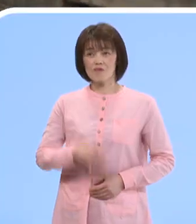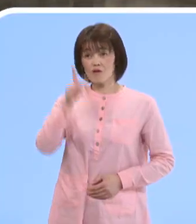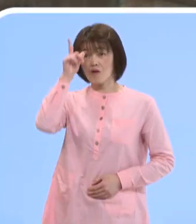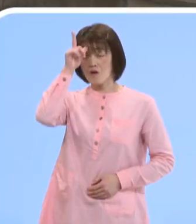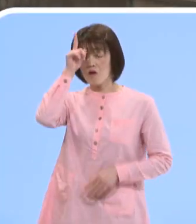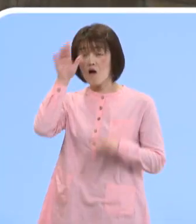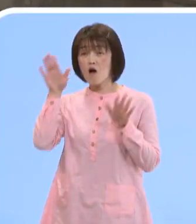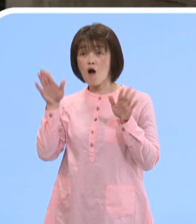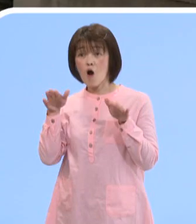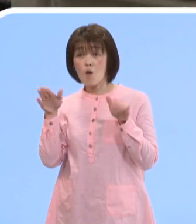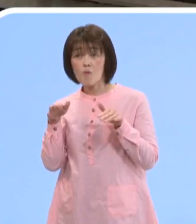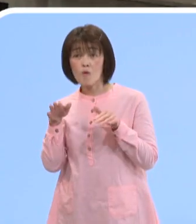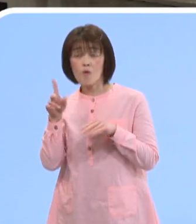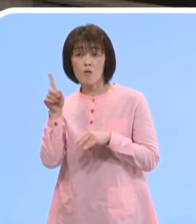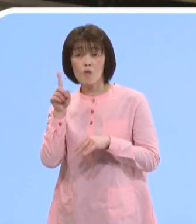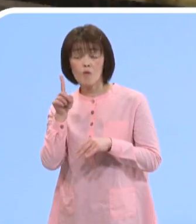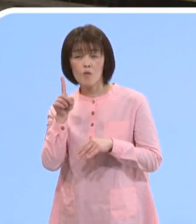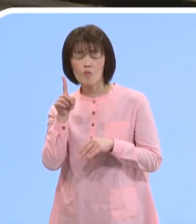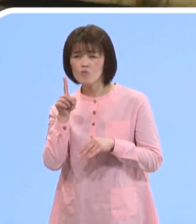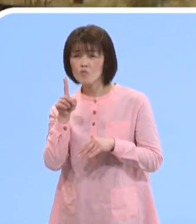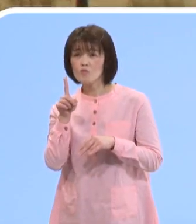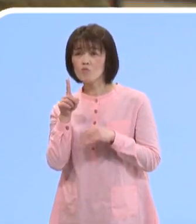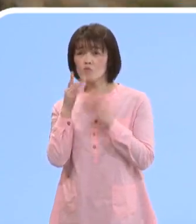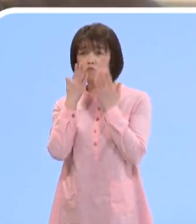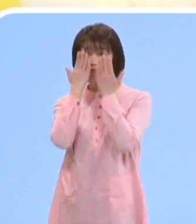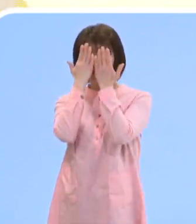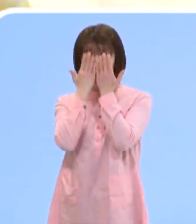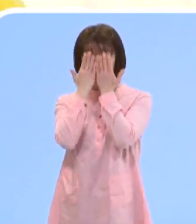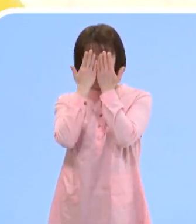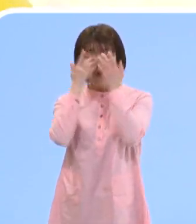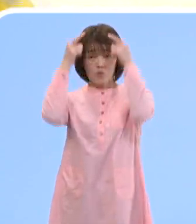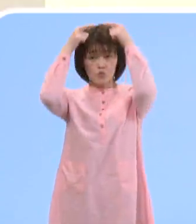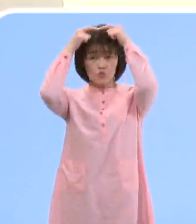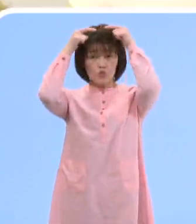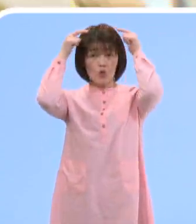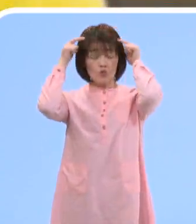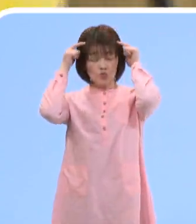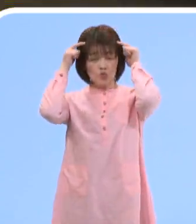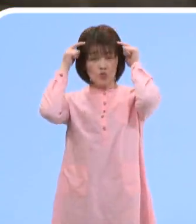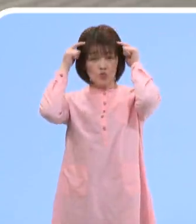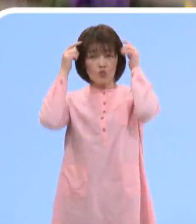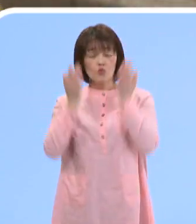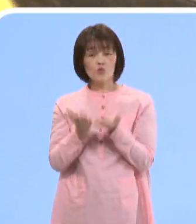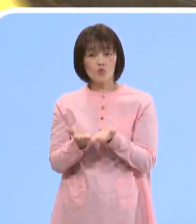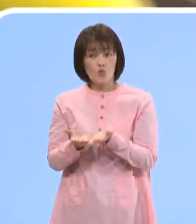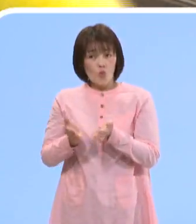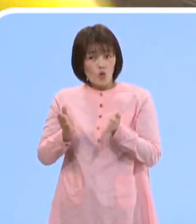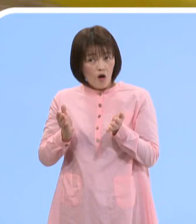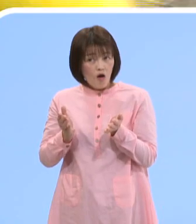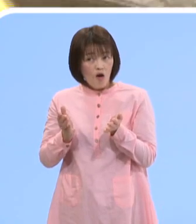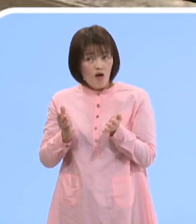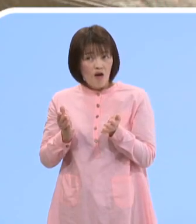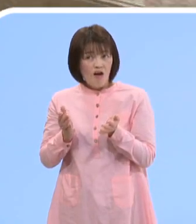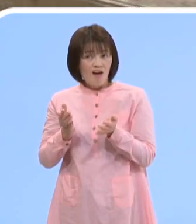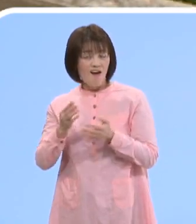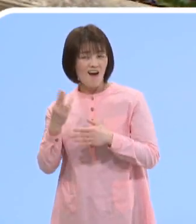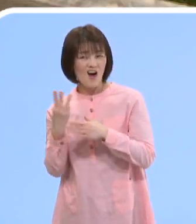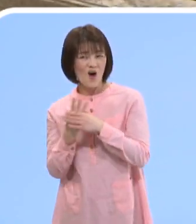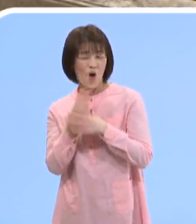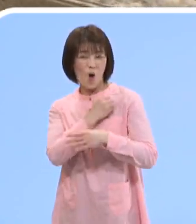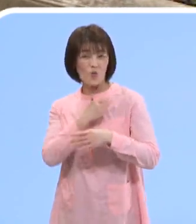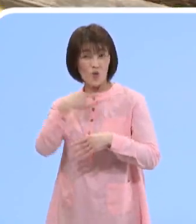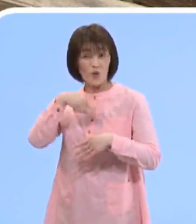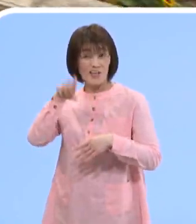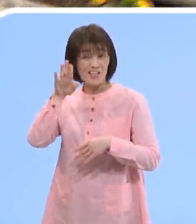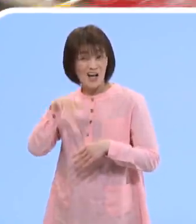アバタン、どこ行ってきたの？ん？頭に手ぬぐい、そして湯桶、もしかしてお